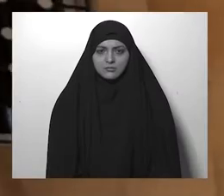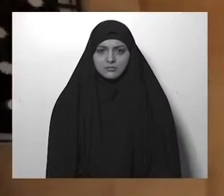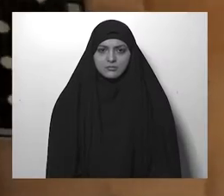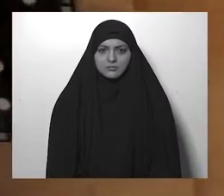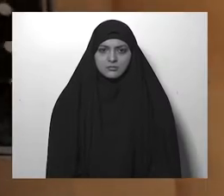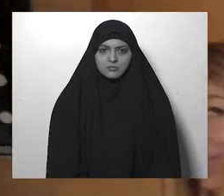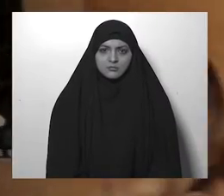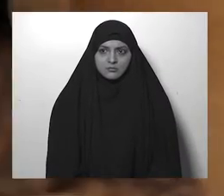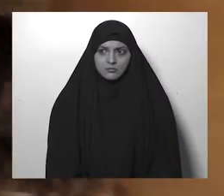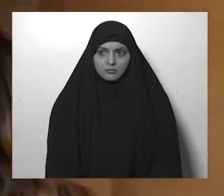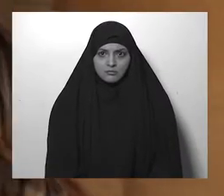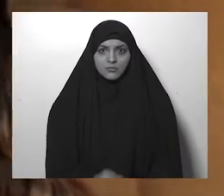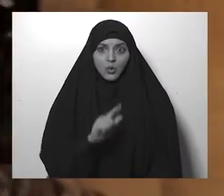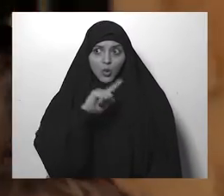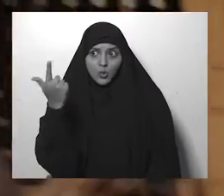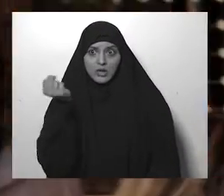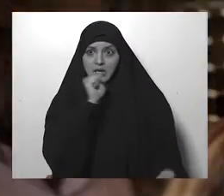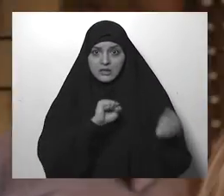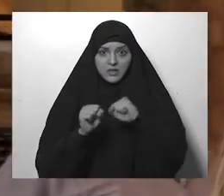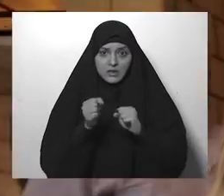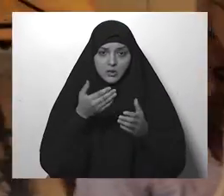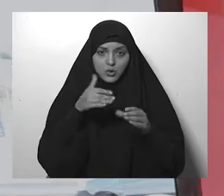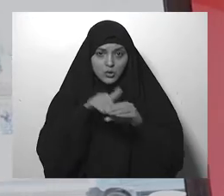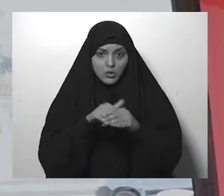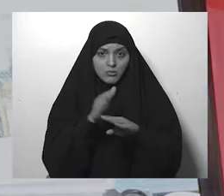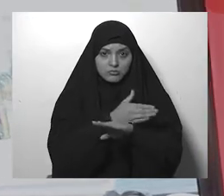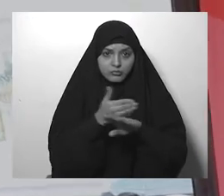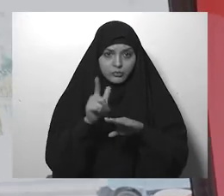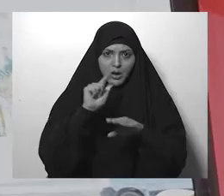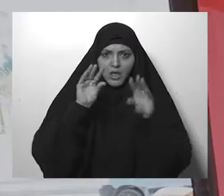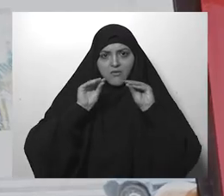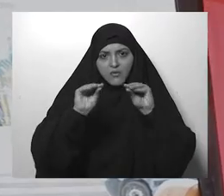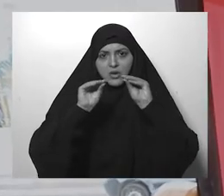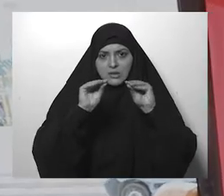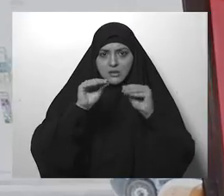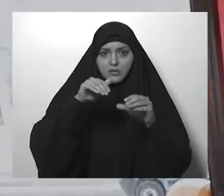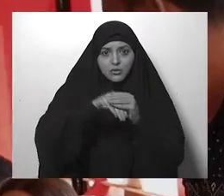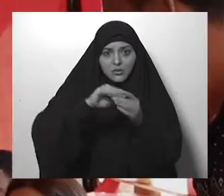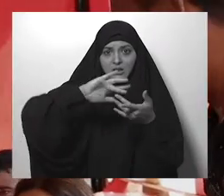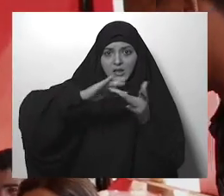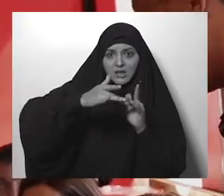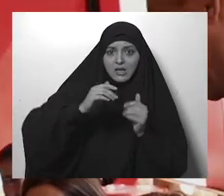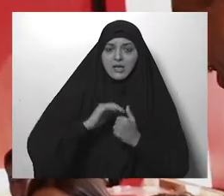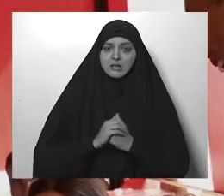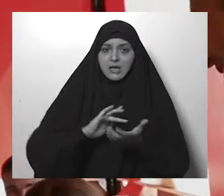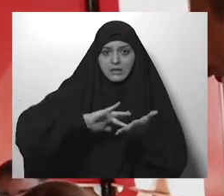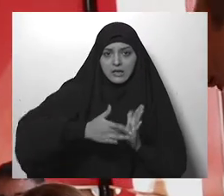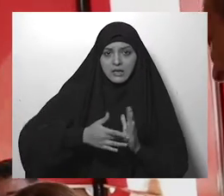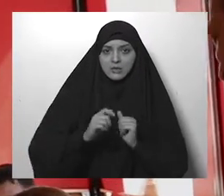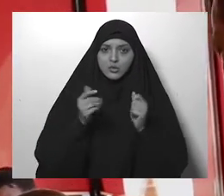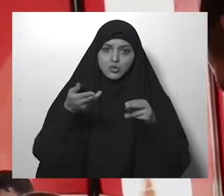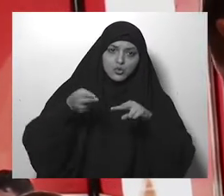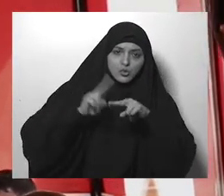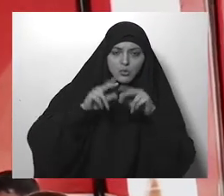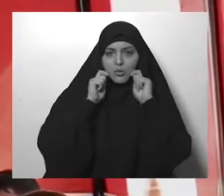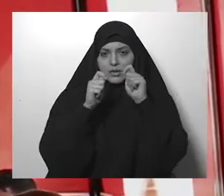une des autres activités de ce projet une formation à distance formation e-learning sur les politiques publiques